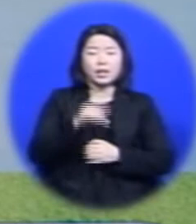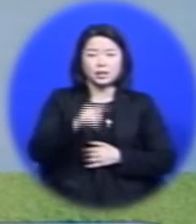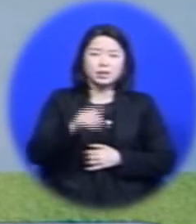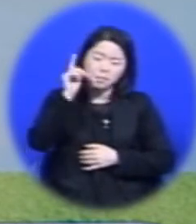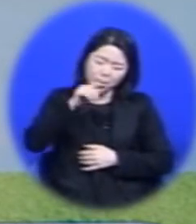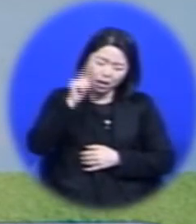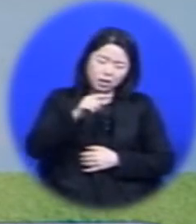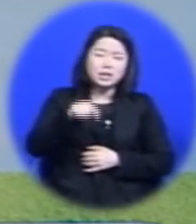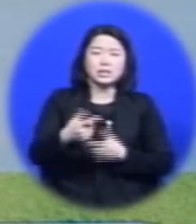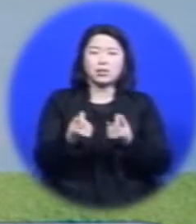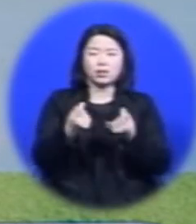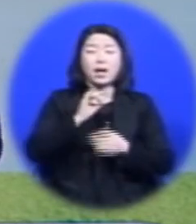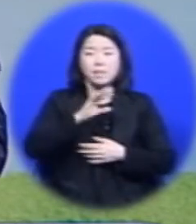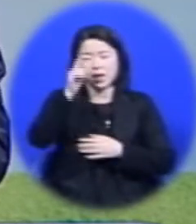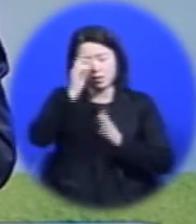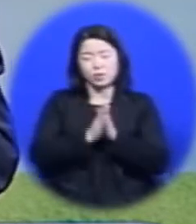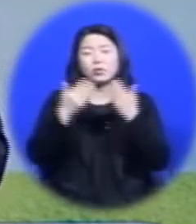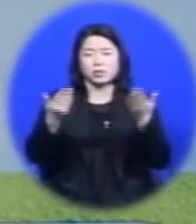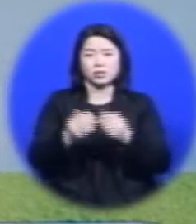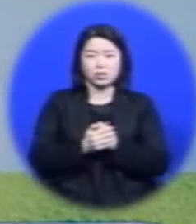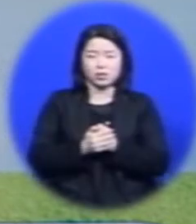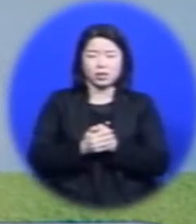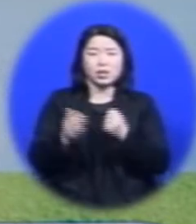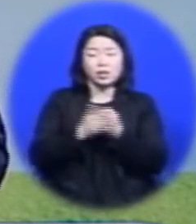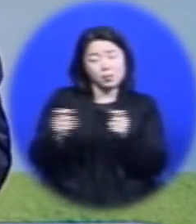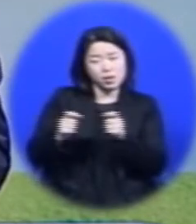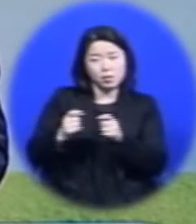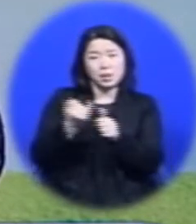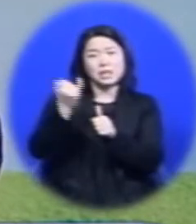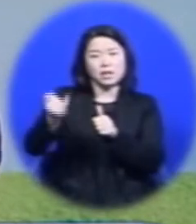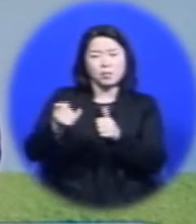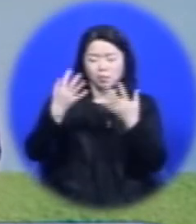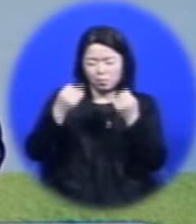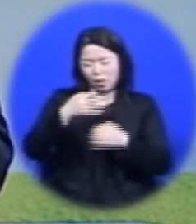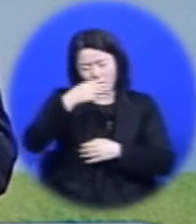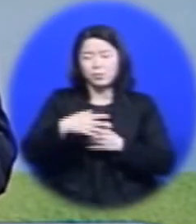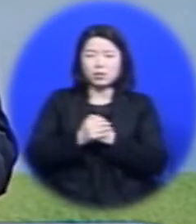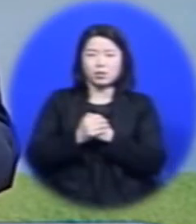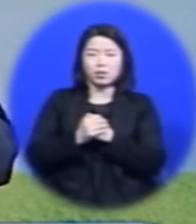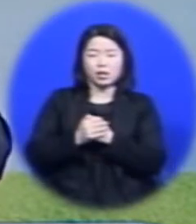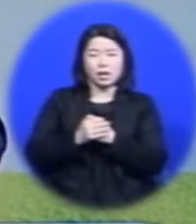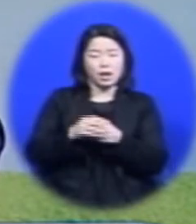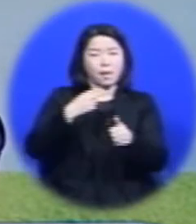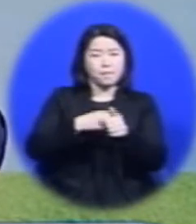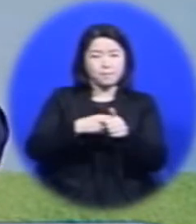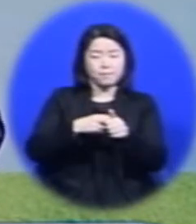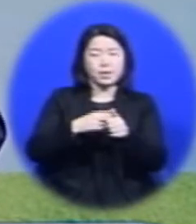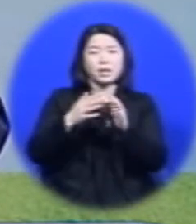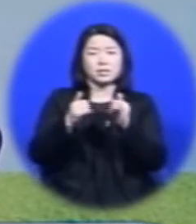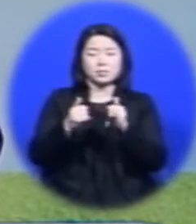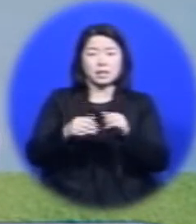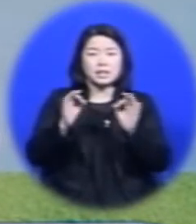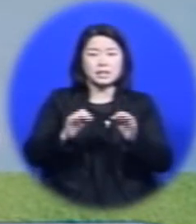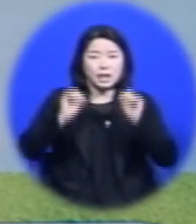매일 그렇게 많기도 했습니다 그러니 그 사모님을 얼마나 힘들어 없겠습니다 의사가 이제는